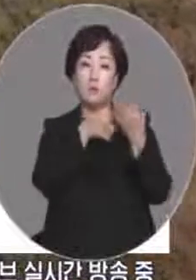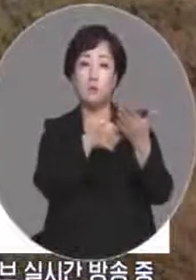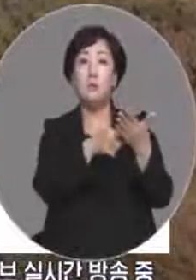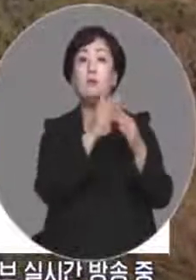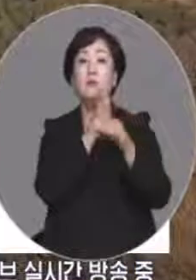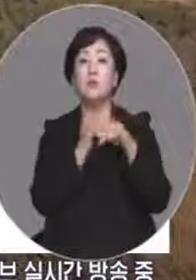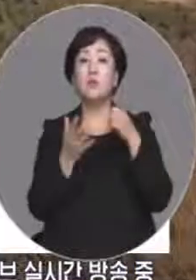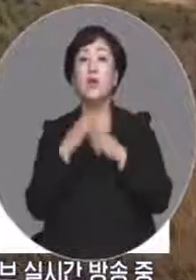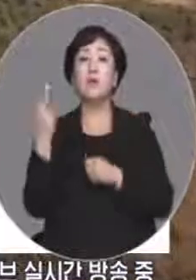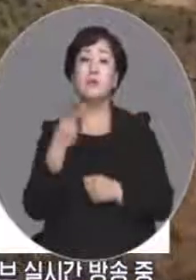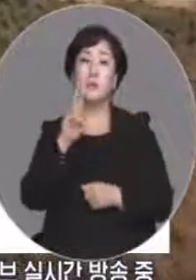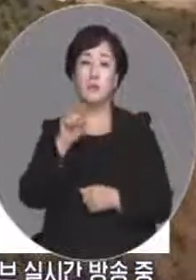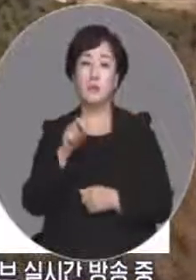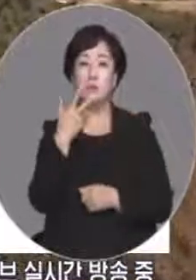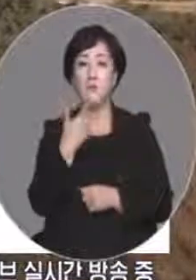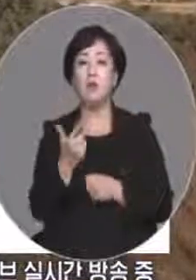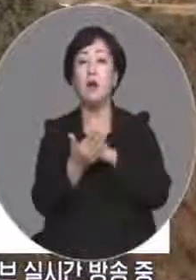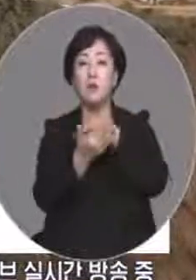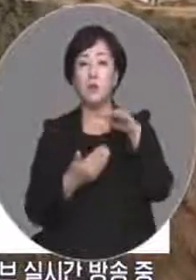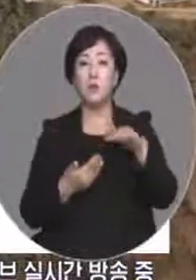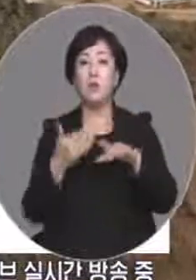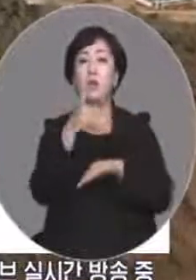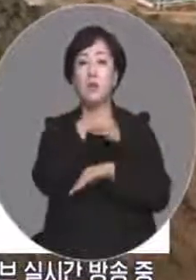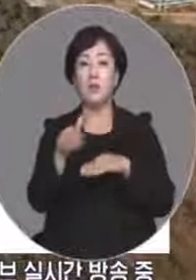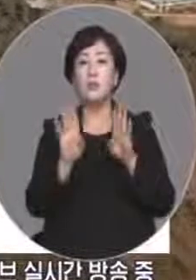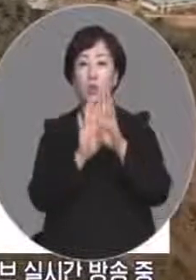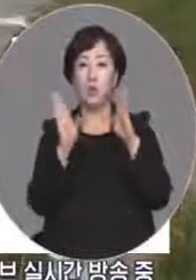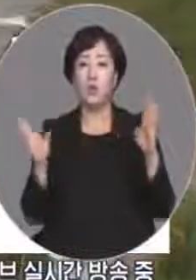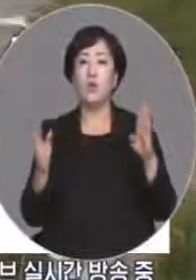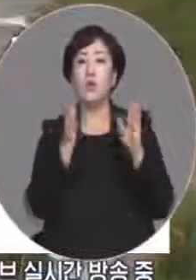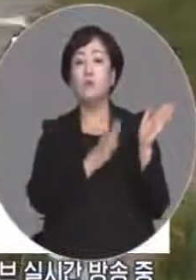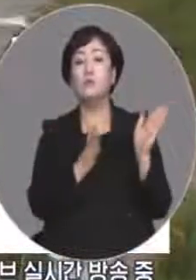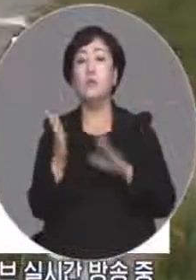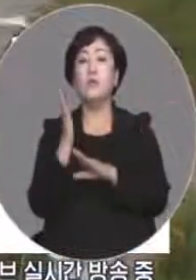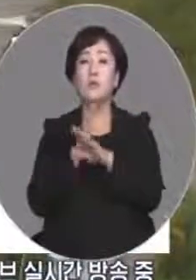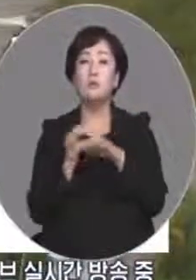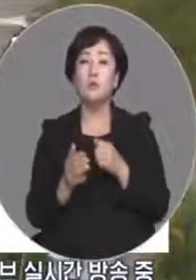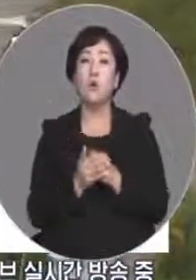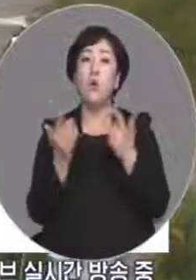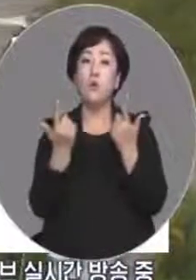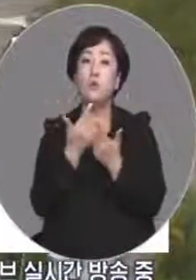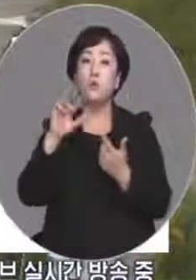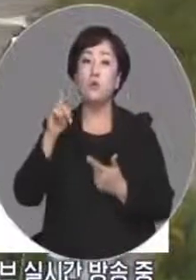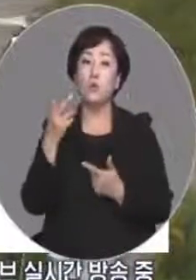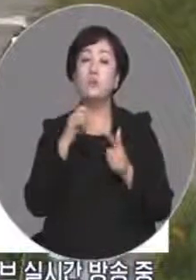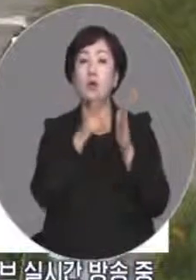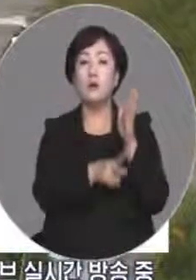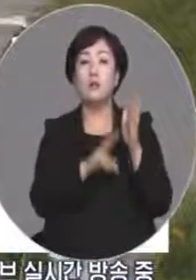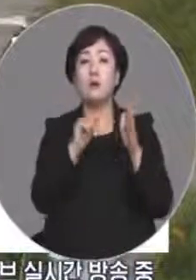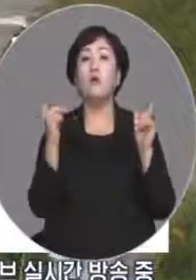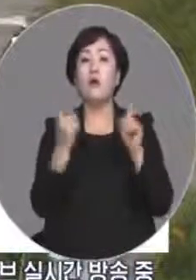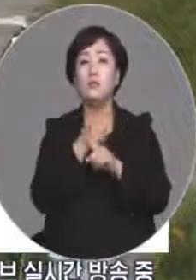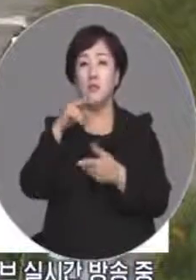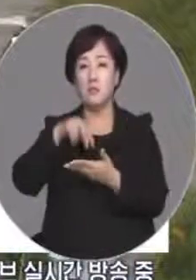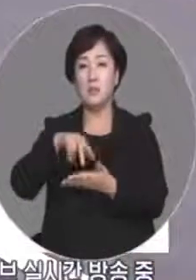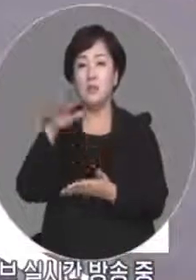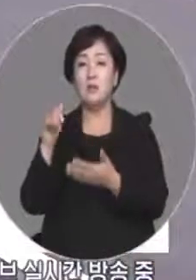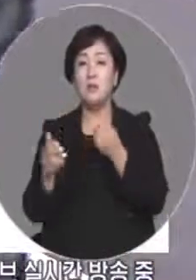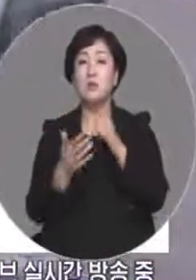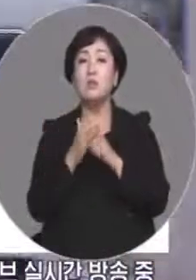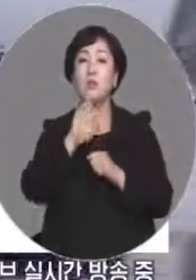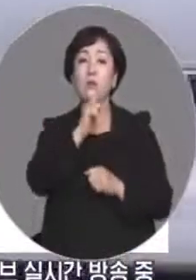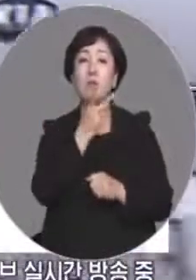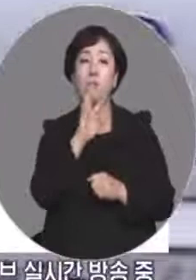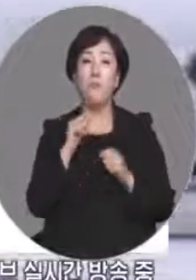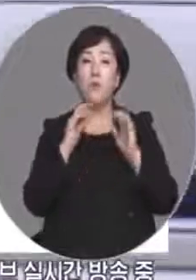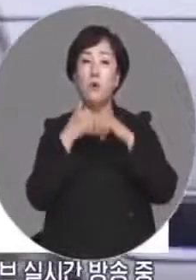반영되면서 2027년 조기 개통에 청신호가 켜졌습니다. 북구 송정역 환승센터 구축과 미포